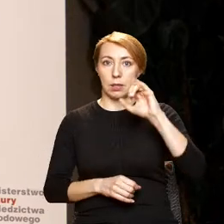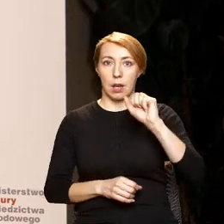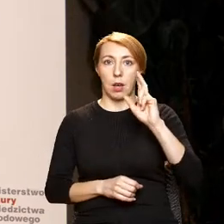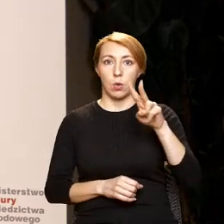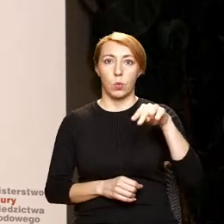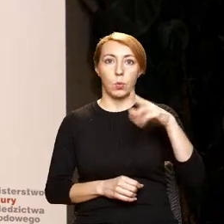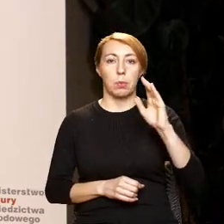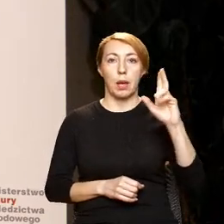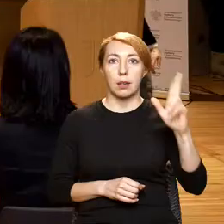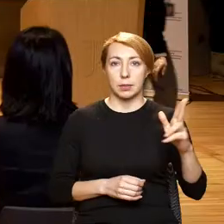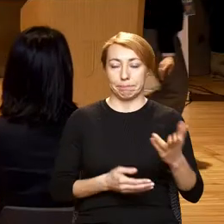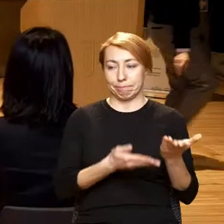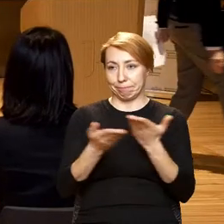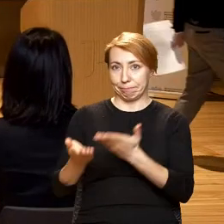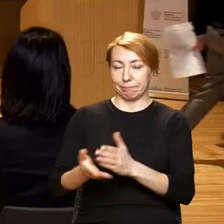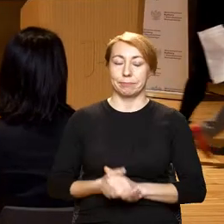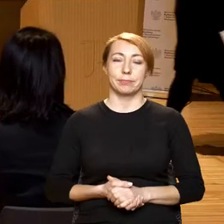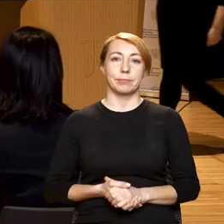Bardzo proszę.